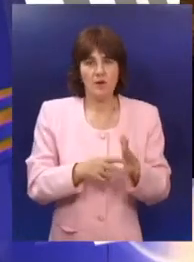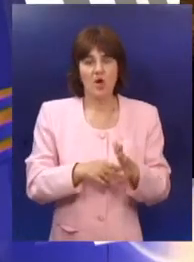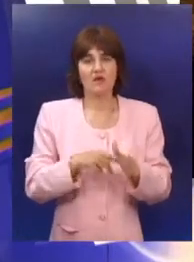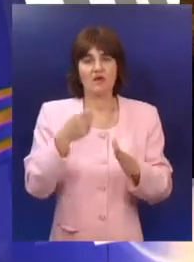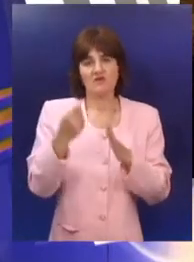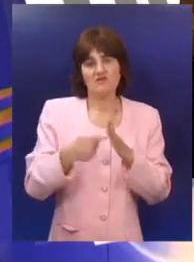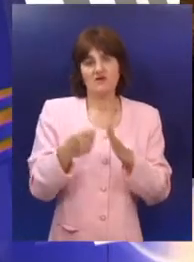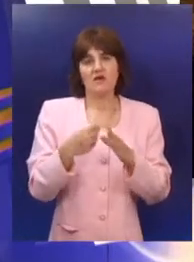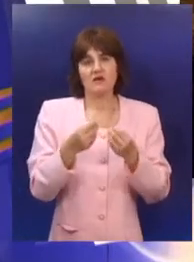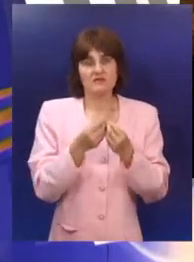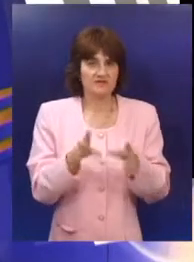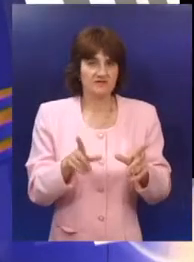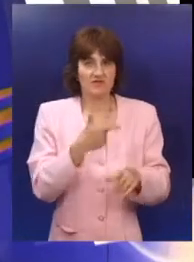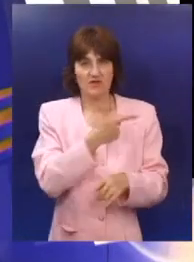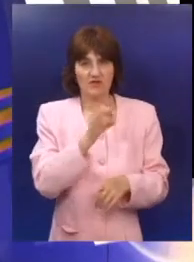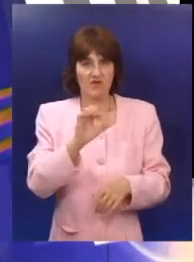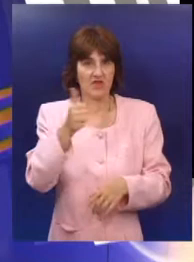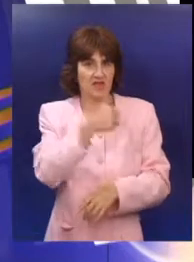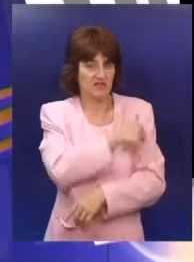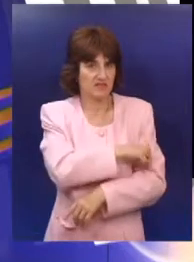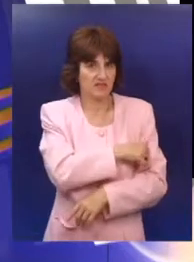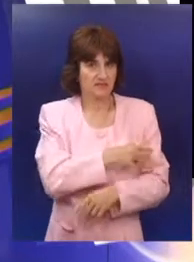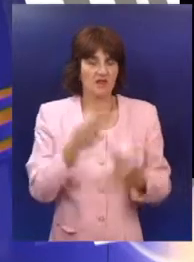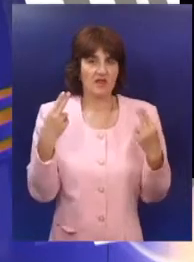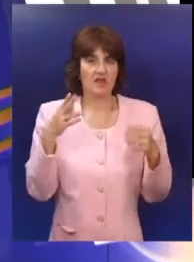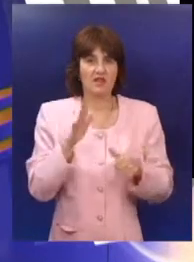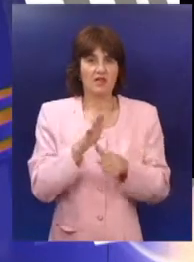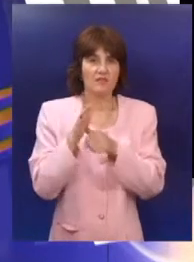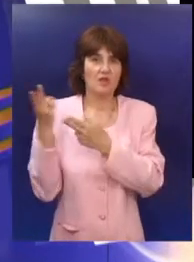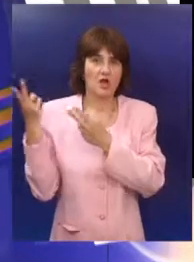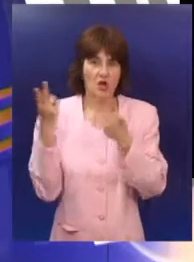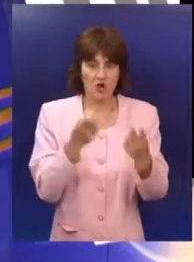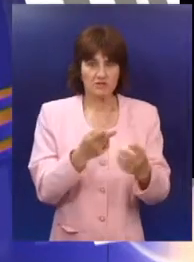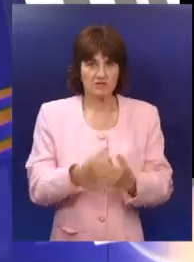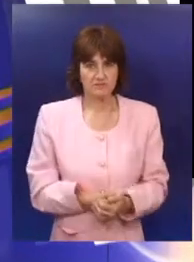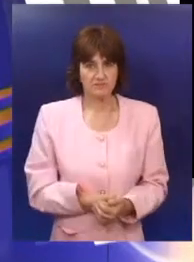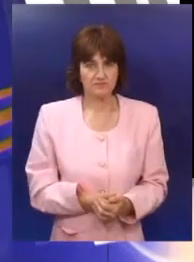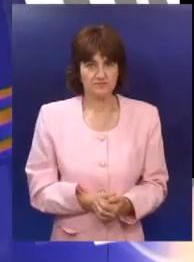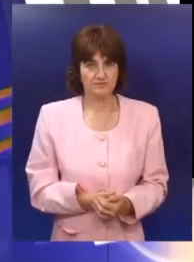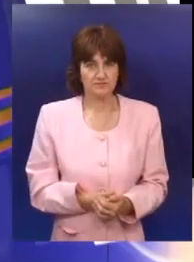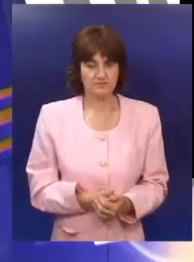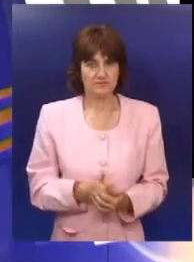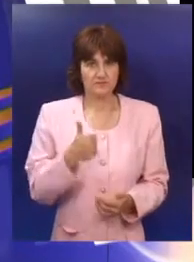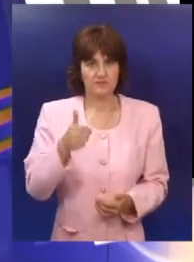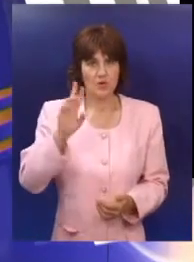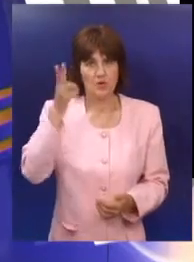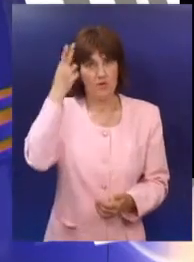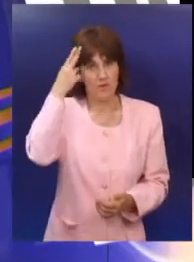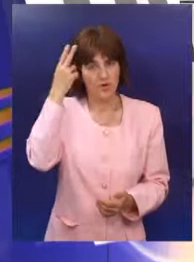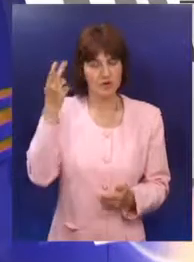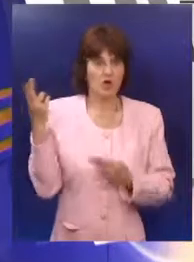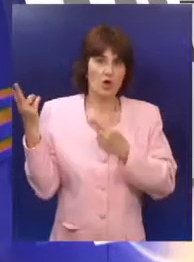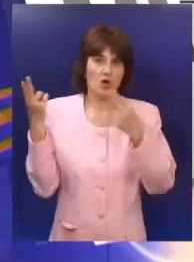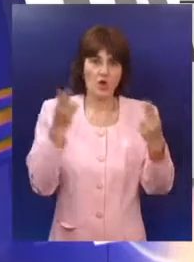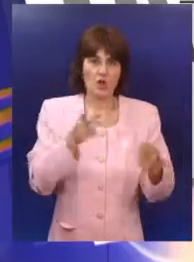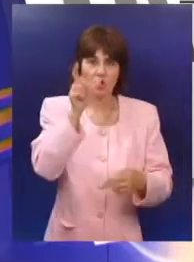dometi srpske kinematografije u 2011. godini sa značajnim gostima. Jedan od najuglednijih